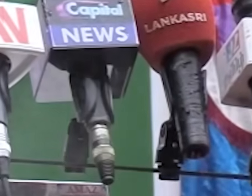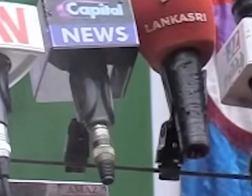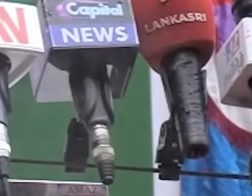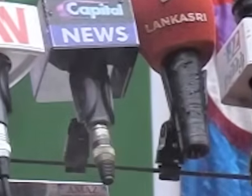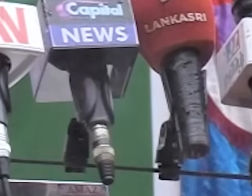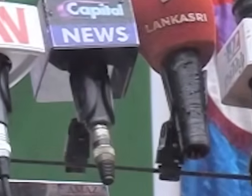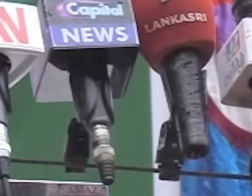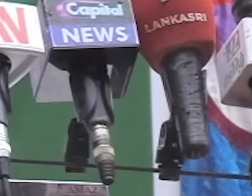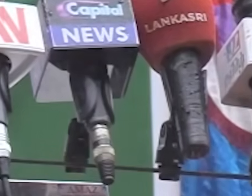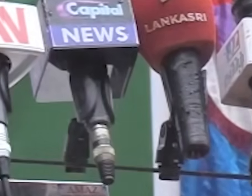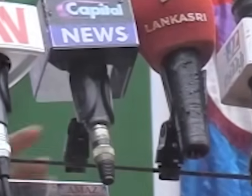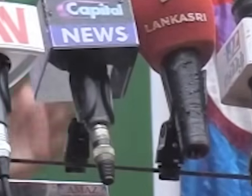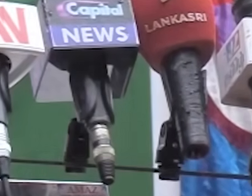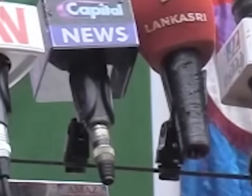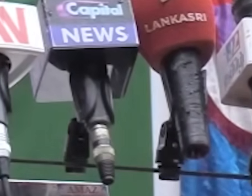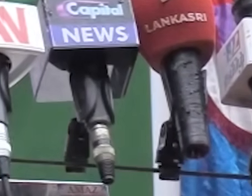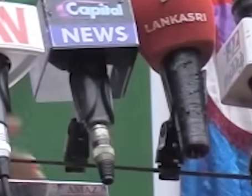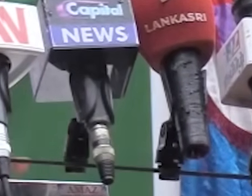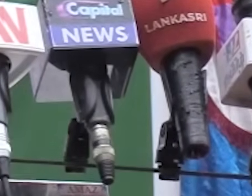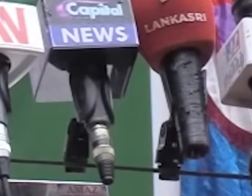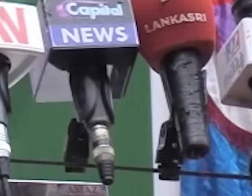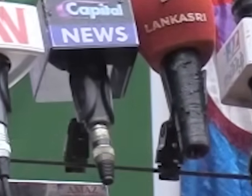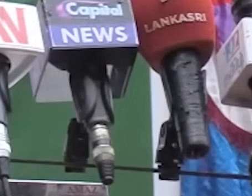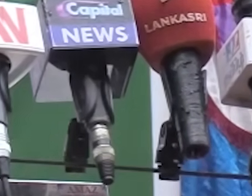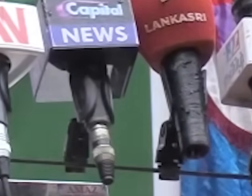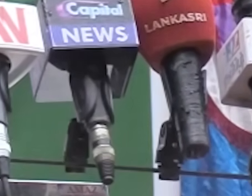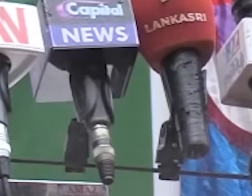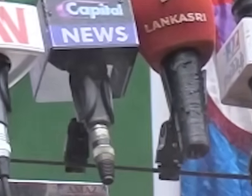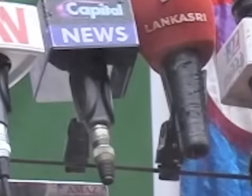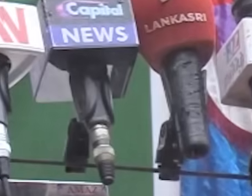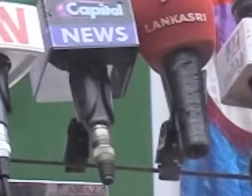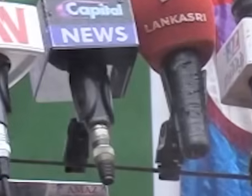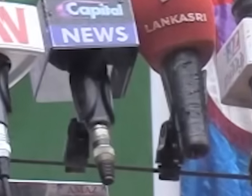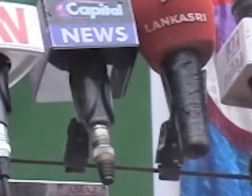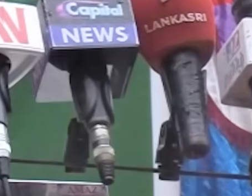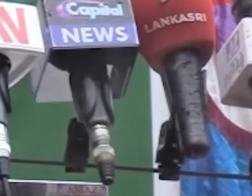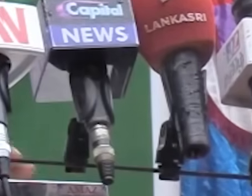இந்த ஐநா தேசிய அவர்கள் தமிழ் தேசியம் என்பது